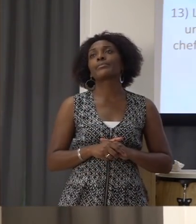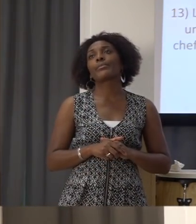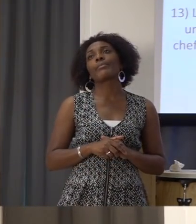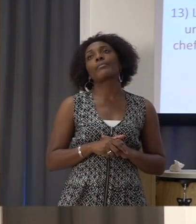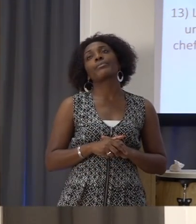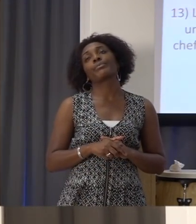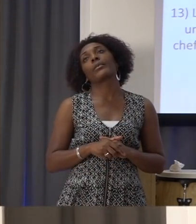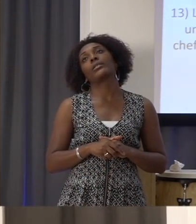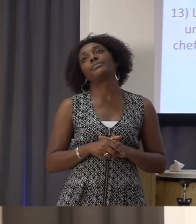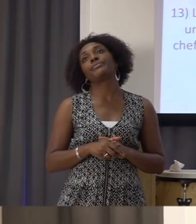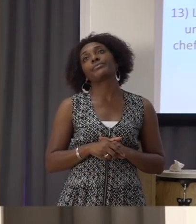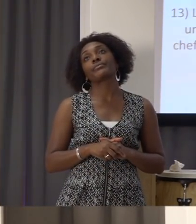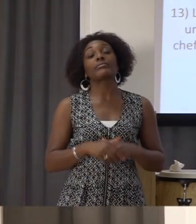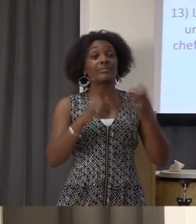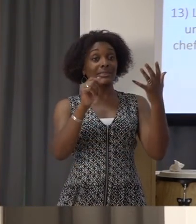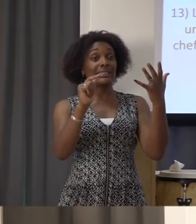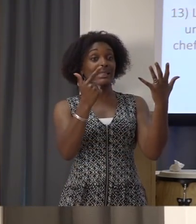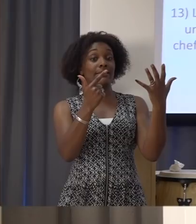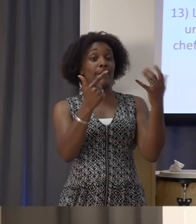Les et vient.